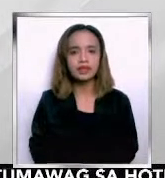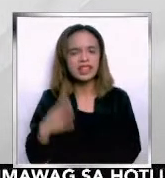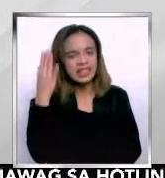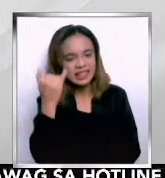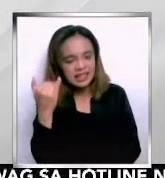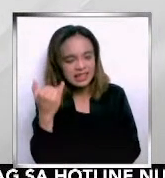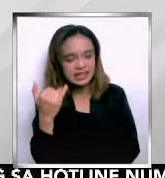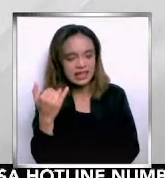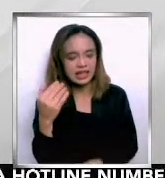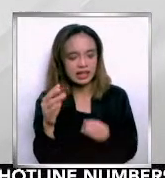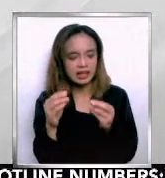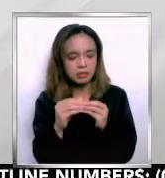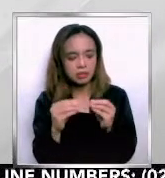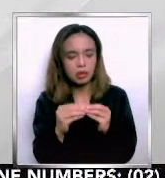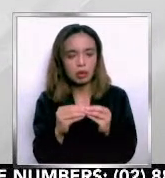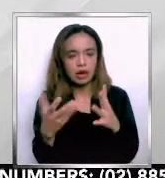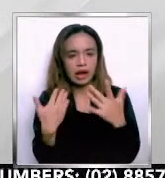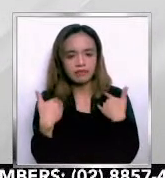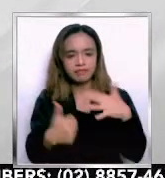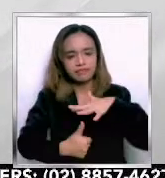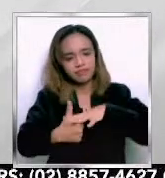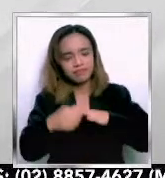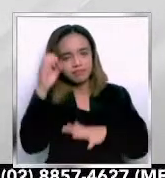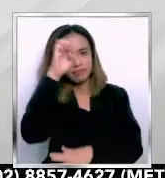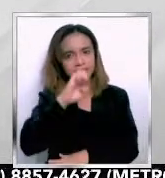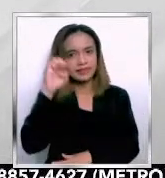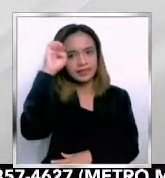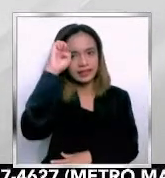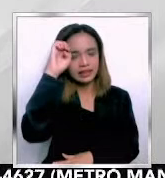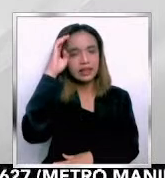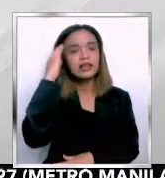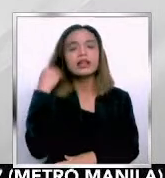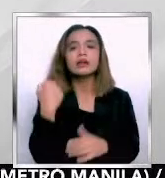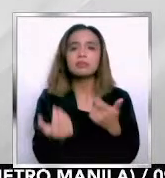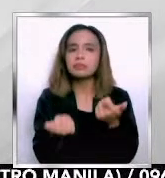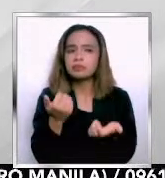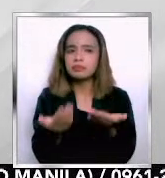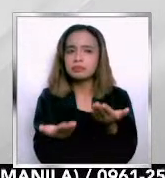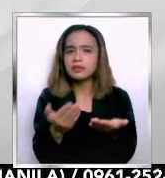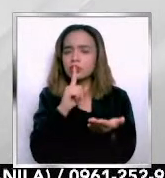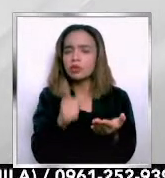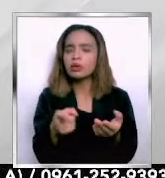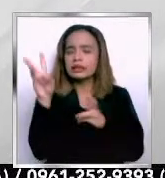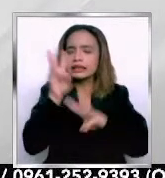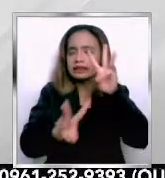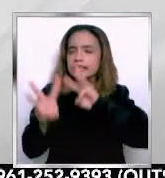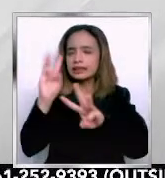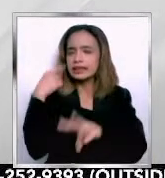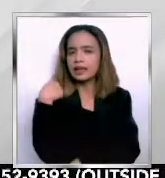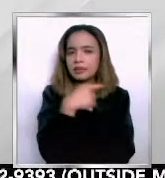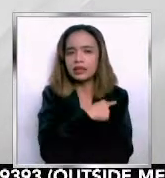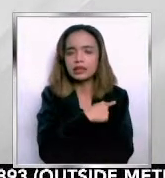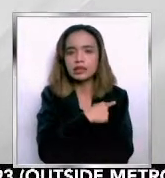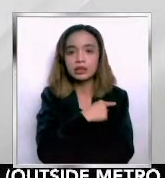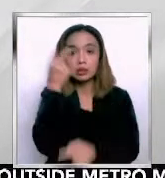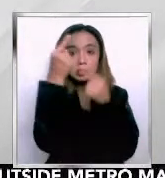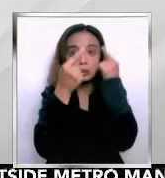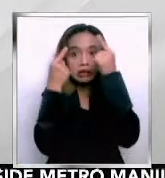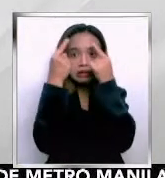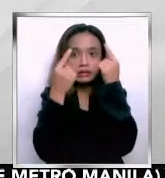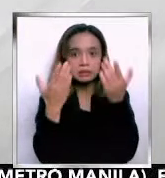sa Europe eh. So yung sabihin, ito ay medyo ikakabahala talaga natin. Yung concern natin ay baka mag-cause siya